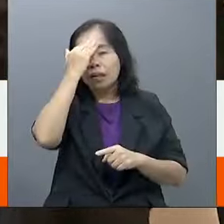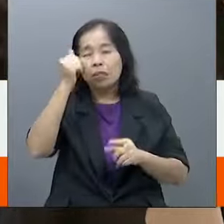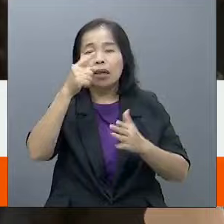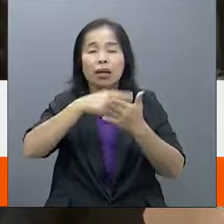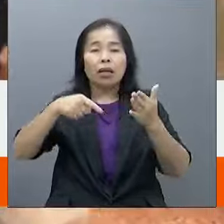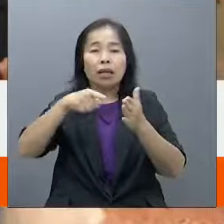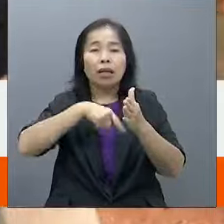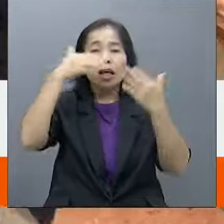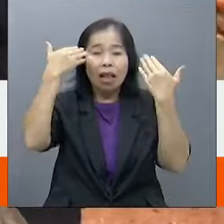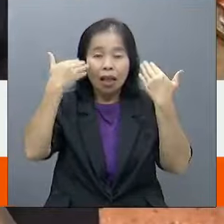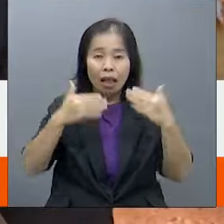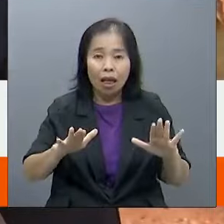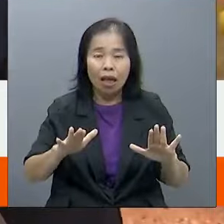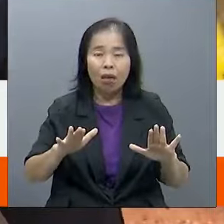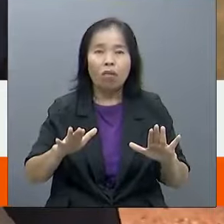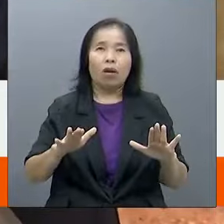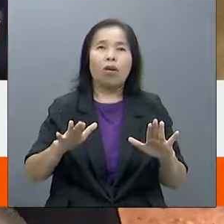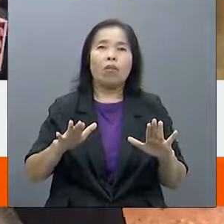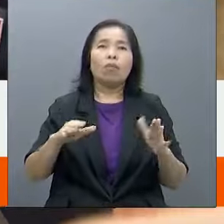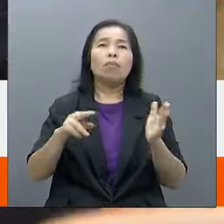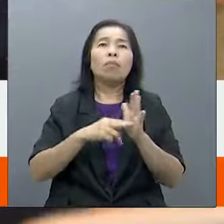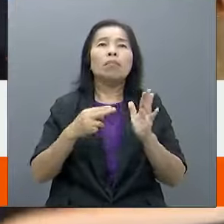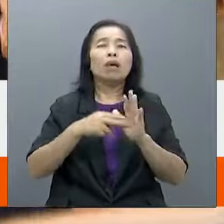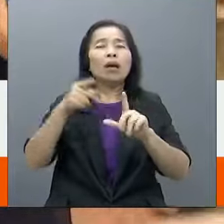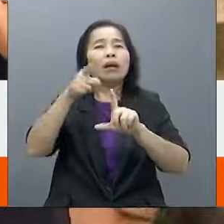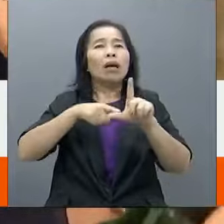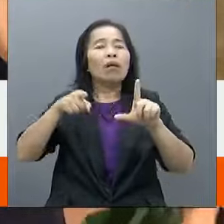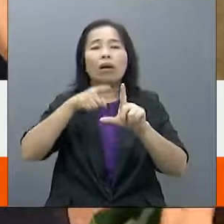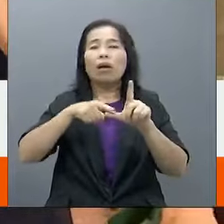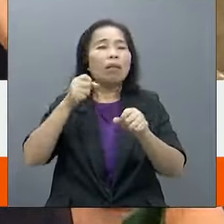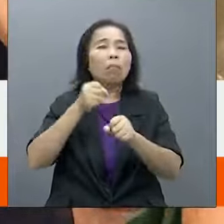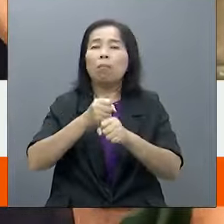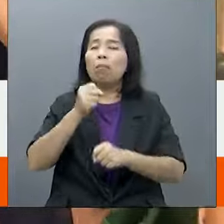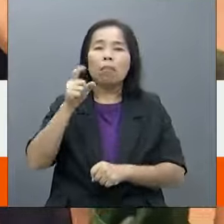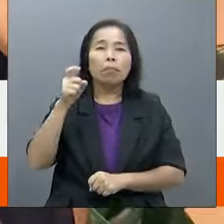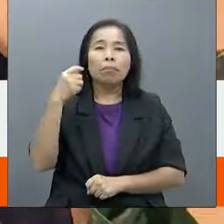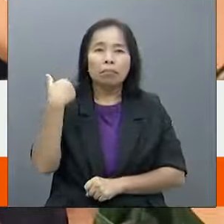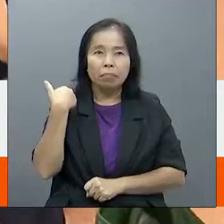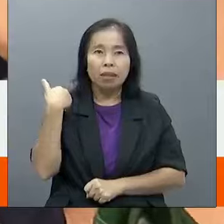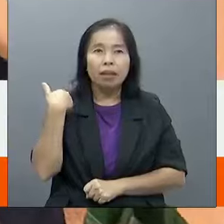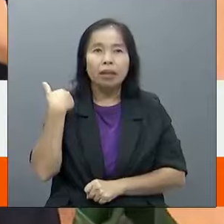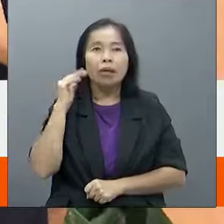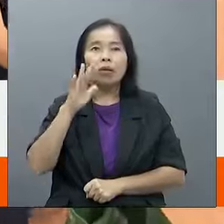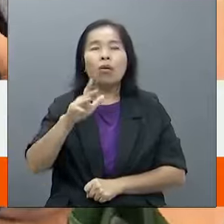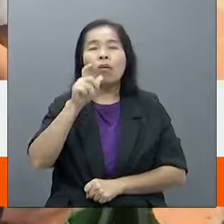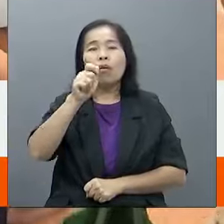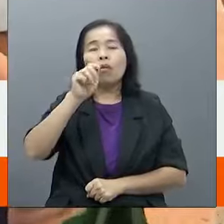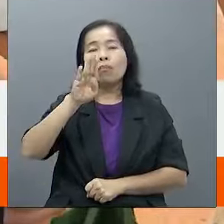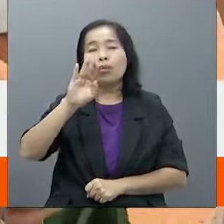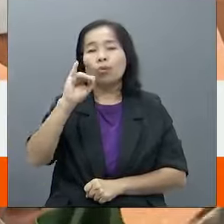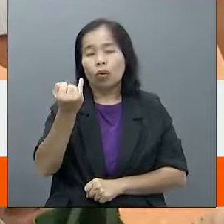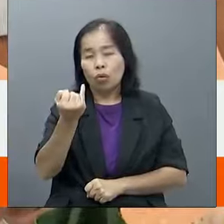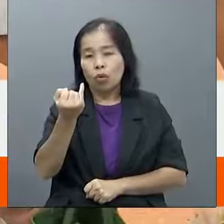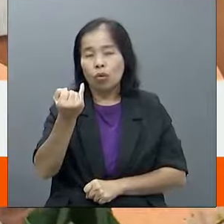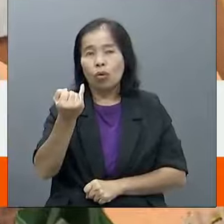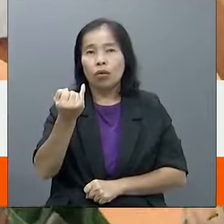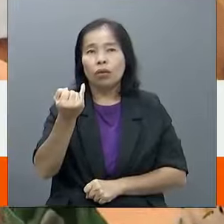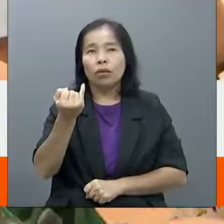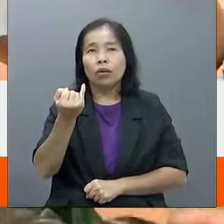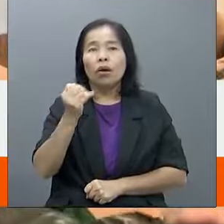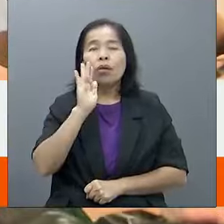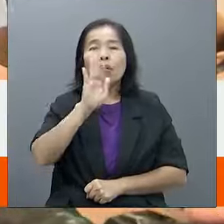ยังมาออกมาในทิศทางที่ก้าวไกลยังไม่ประสบสำเร็จนะครับทั้งระดับของอบจนะฮะและรวมถึงระดับนะครับของเท